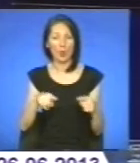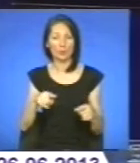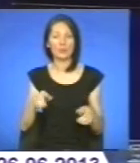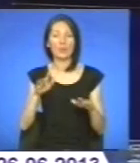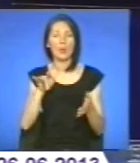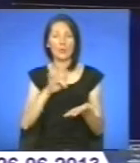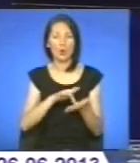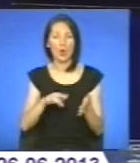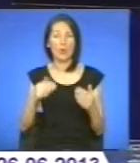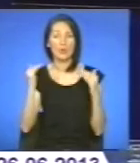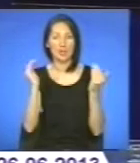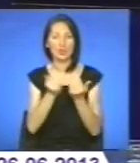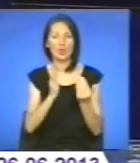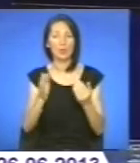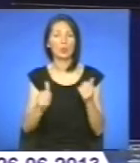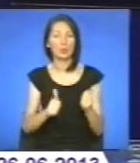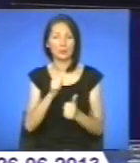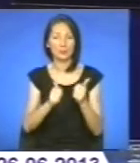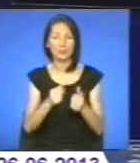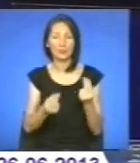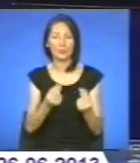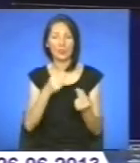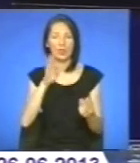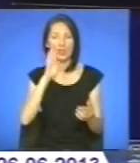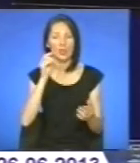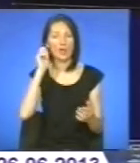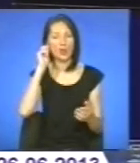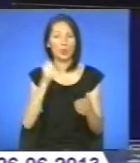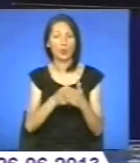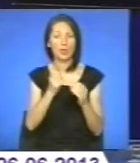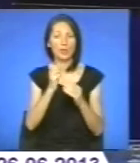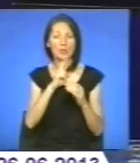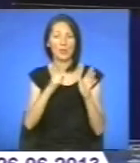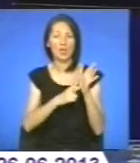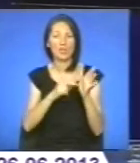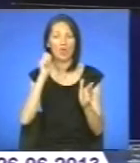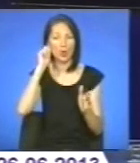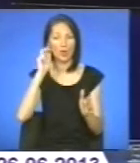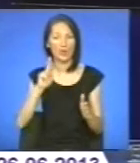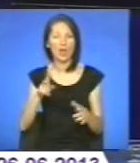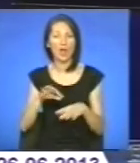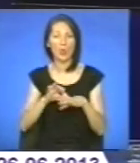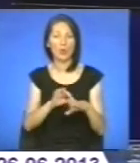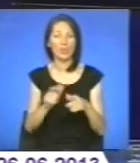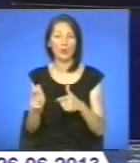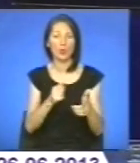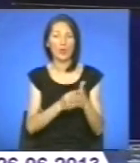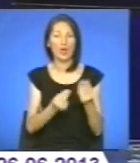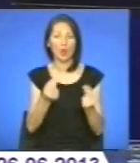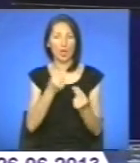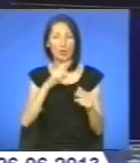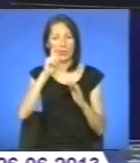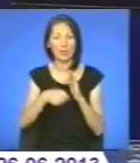стадіоні відбудуться матчі. Гратимуть дівчата віком до 17 років. Як проходить підготовка до ігор, дізнавалися